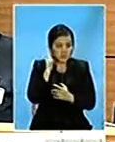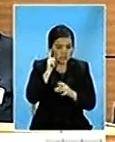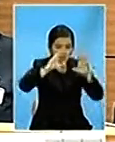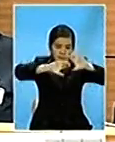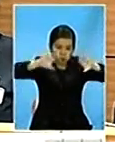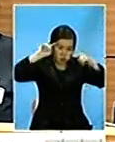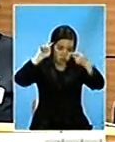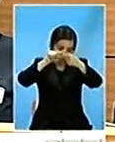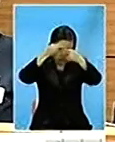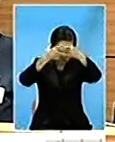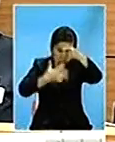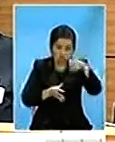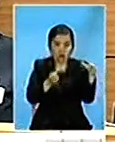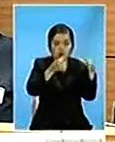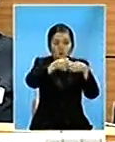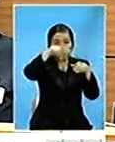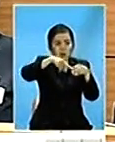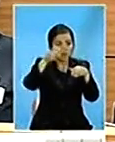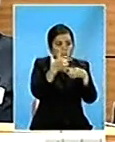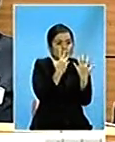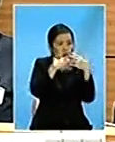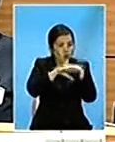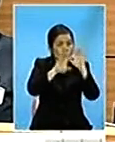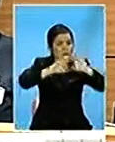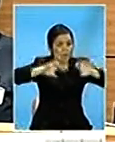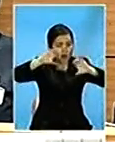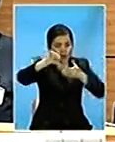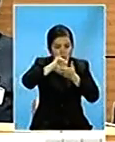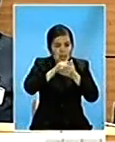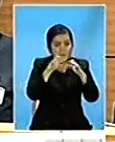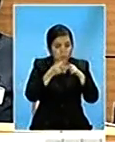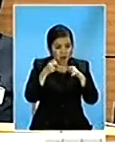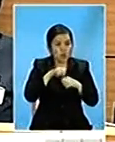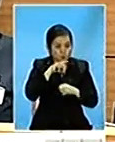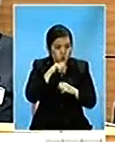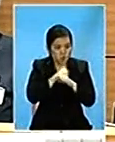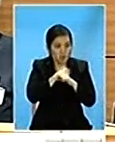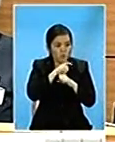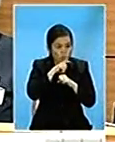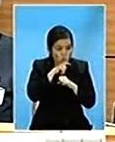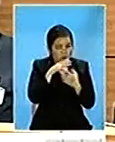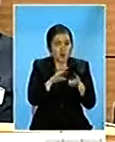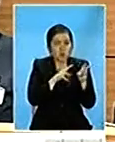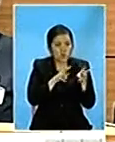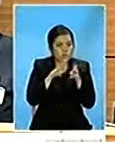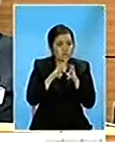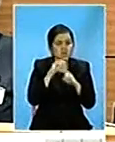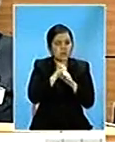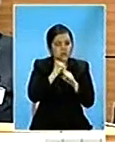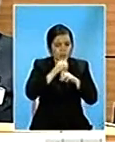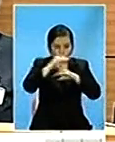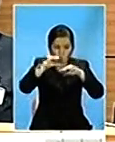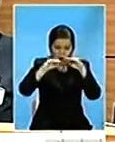ลพรรคเพื่อไทยรัฐบาลพรรคร่วมรัฐบาลท่านนี่ก็การแก้ปัญหาอยู่แล้วส่วนวิธีการคงไม่ต้องทำโครงการ